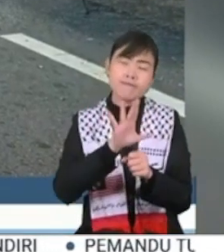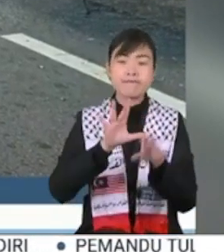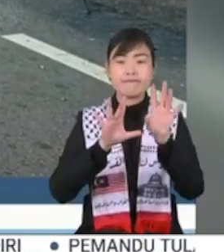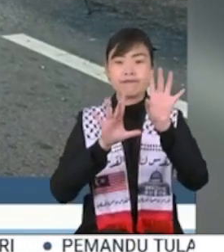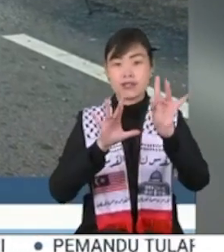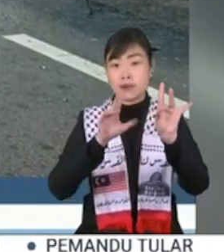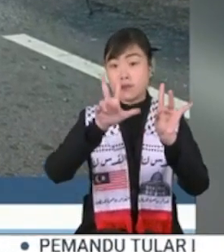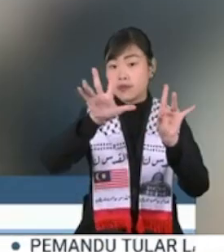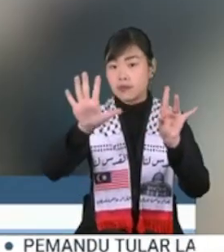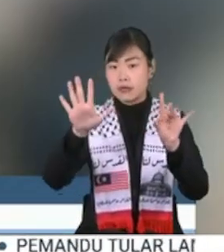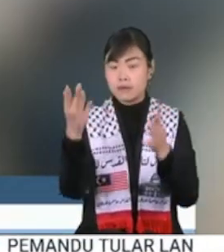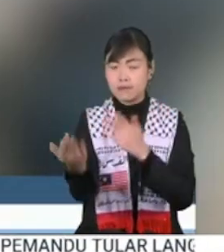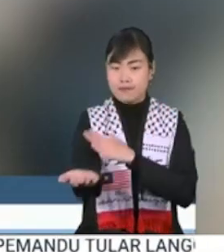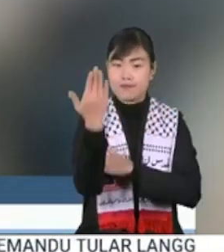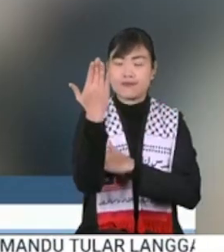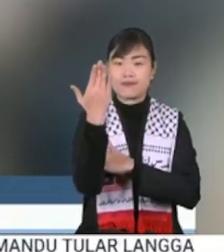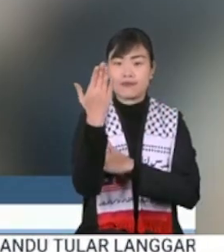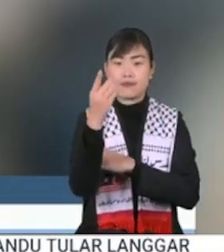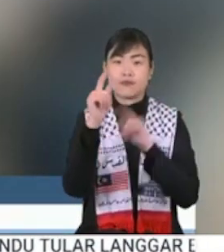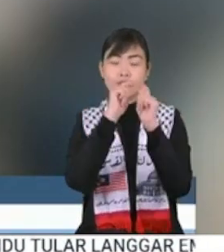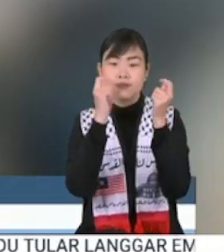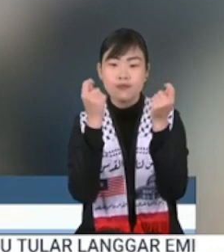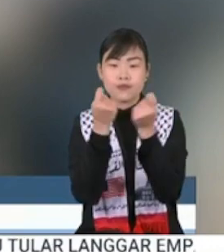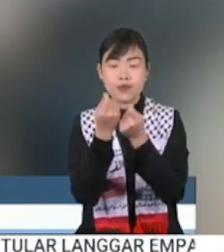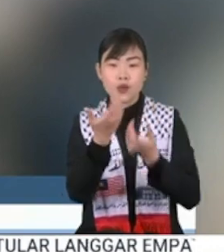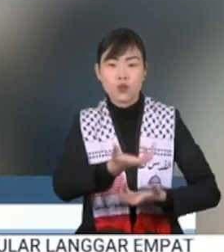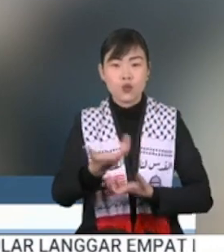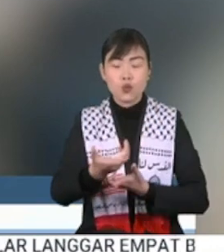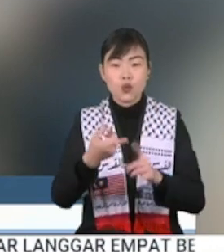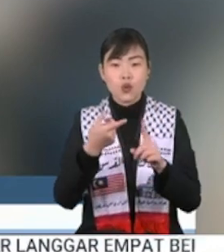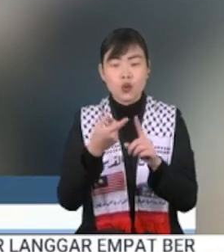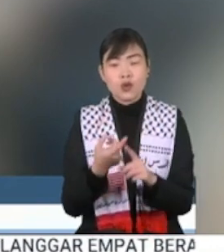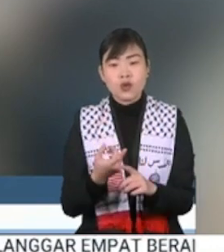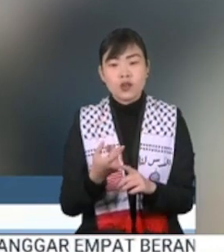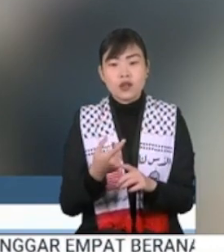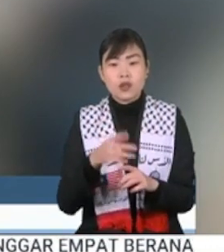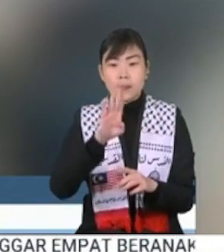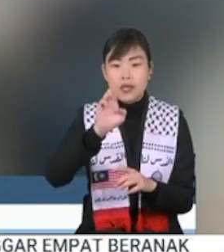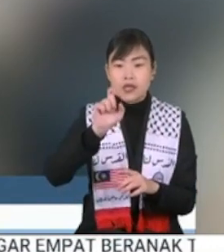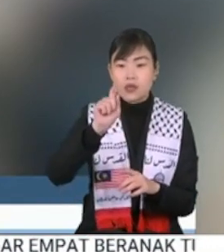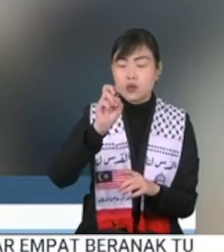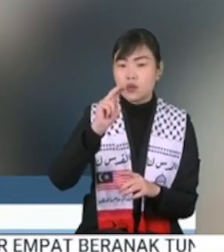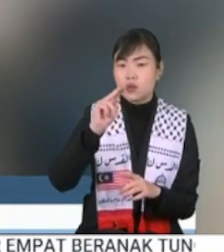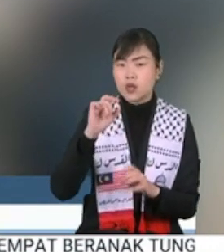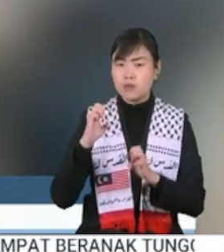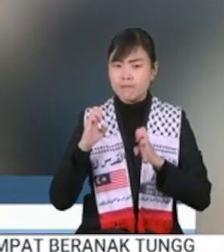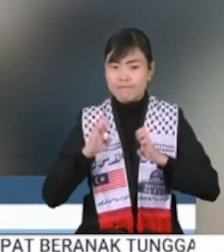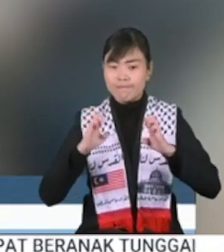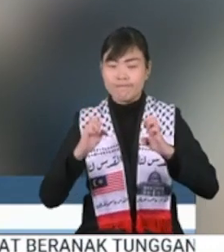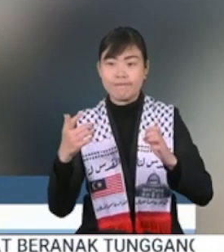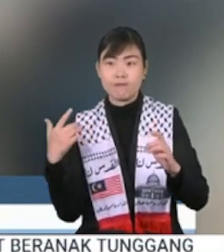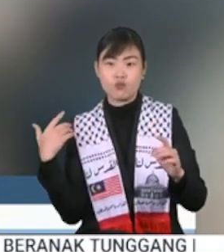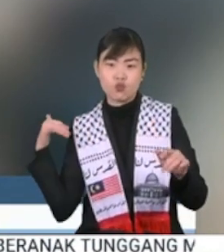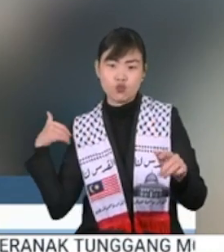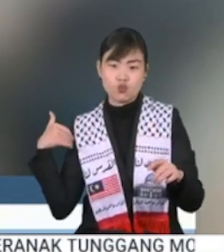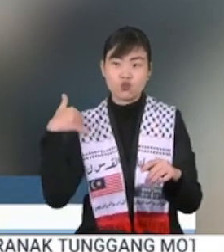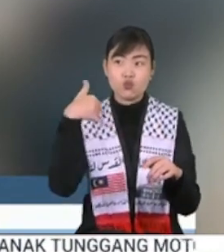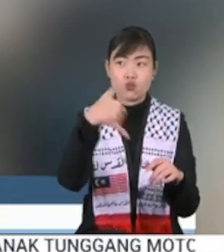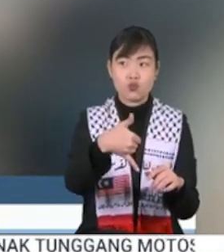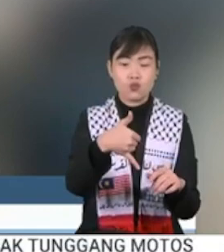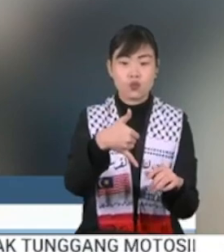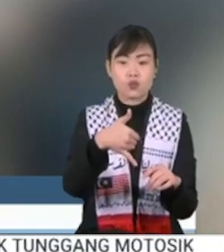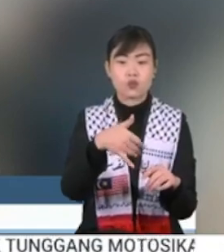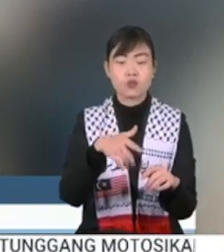835 pagi sepasukan anggota dari Balai Bomba dan penyelamat betong digegaskan ke lokasi kejadian mendapati mangsa